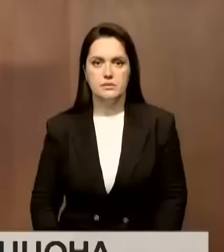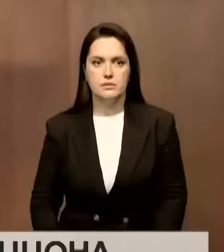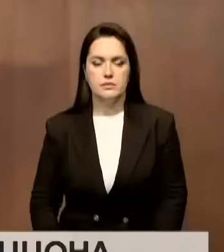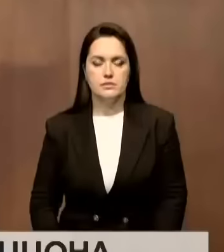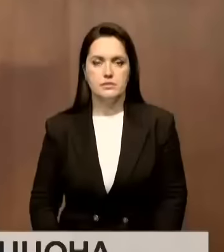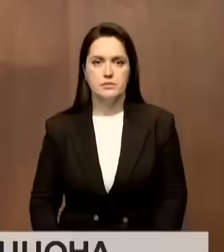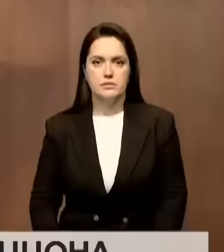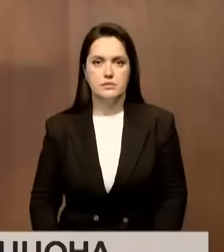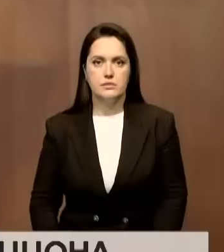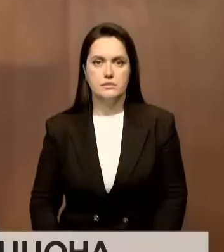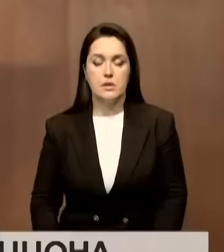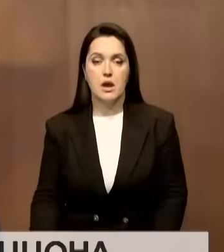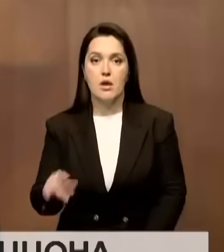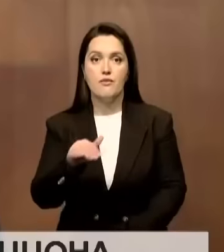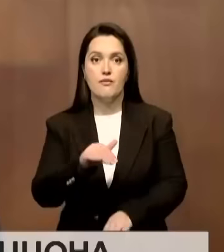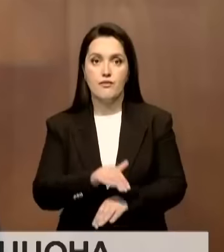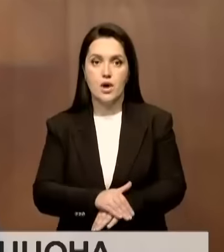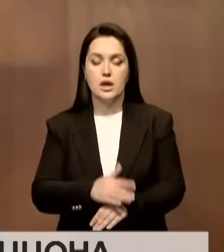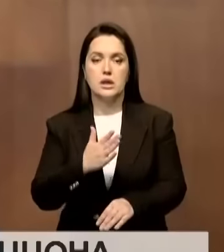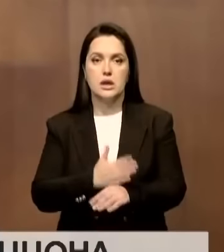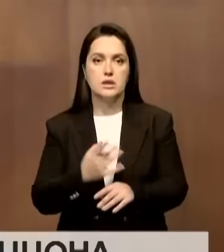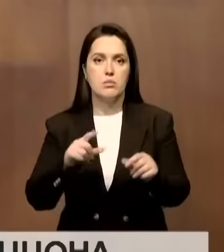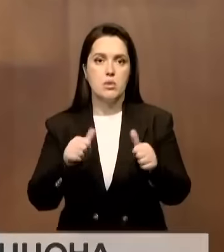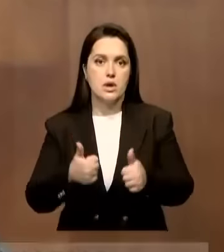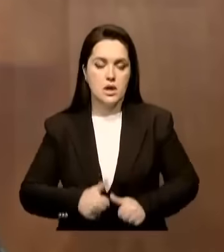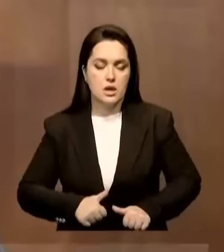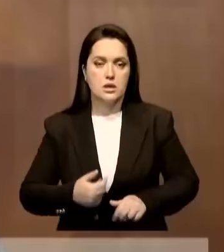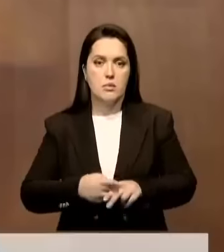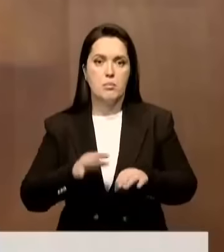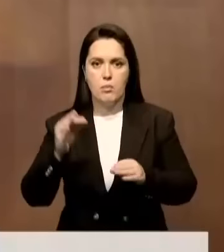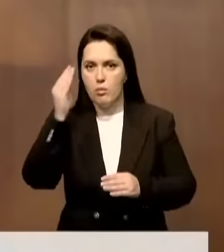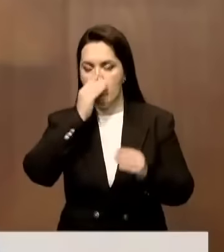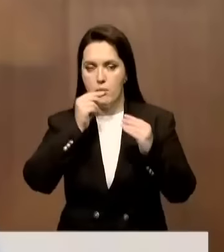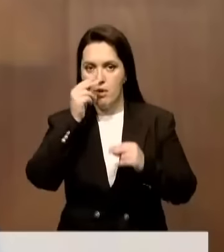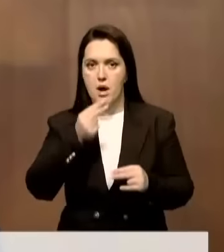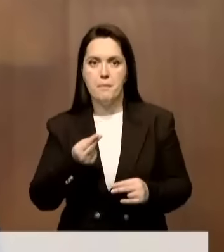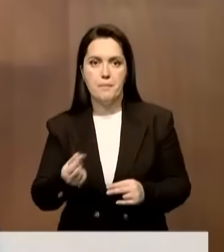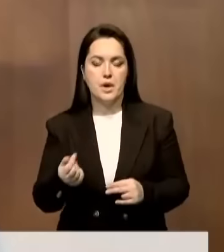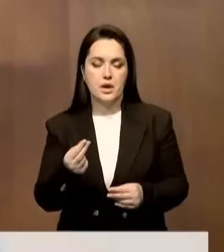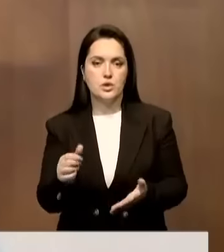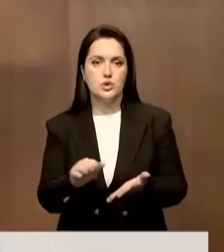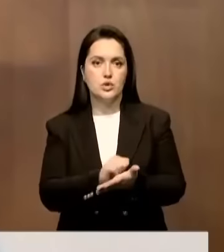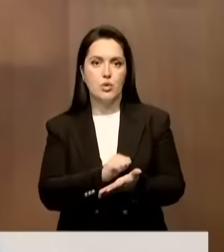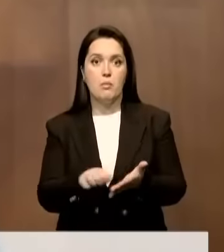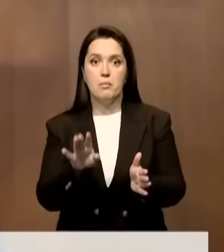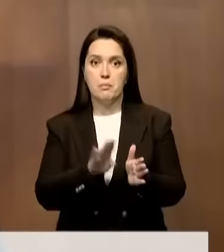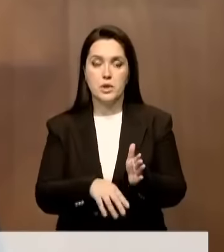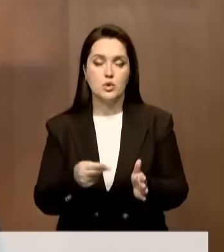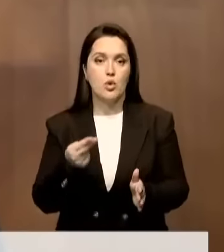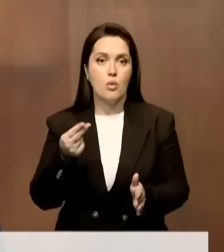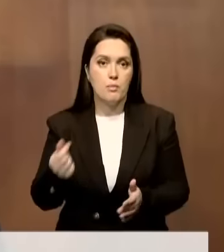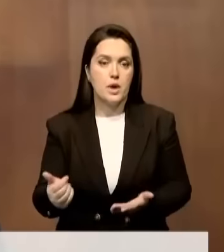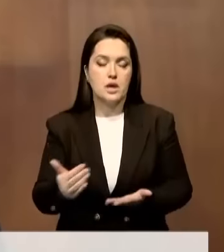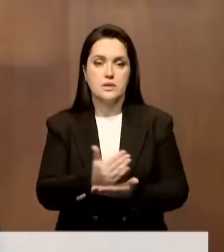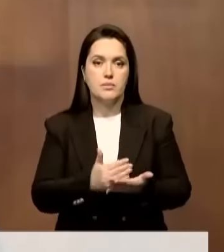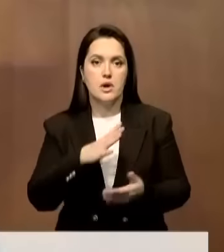В текущем году факты массовой первичной регистрации транспортных средств по поддельным платежным документам без уплаты сборов были